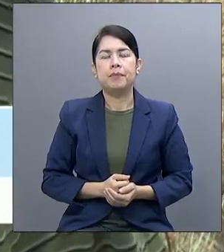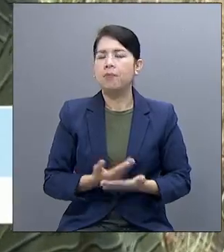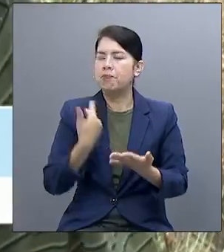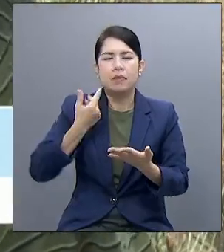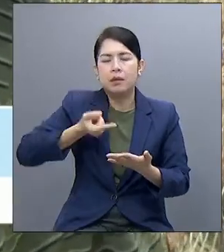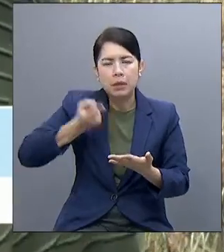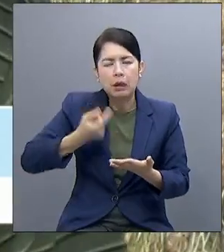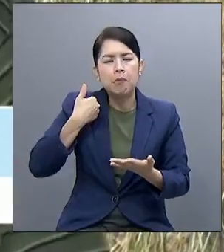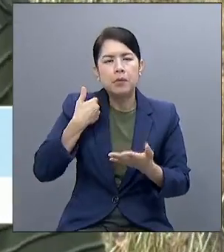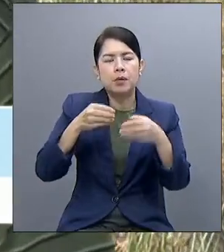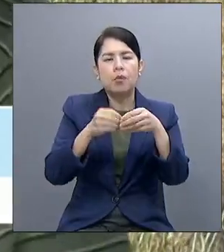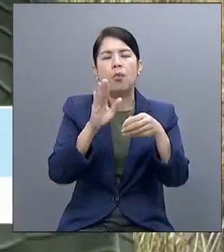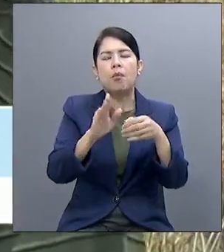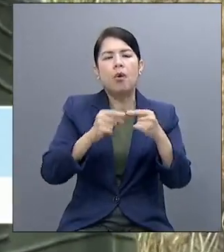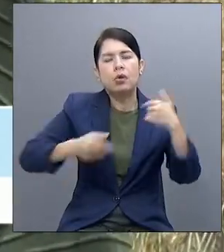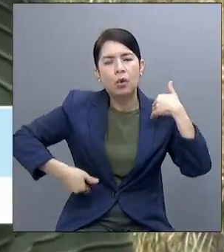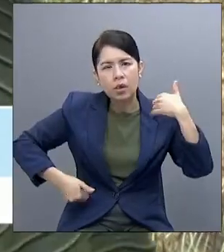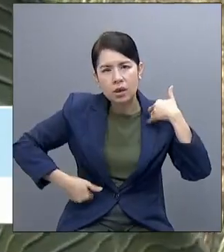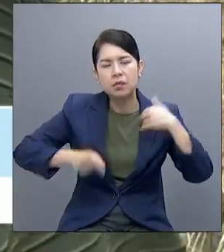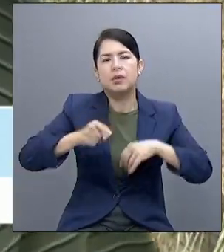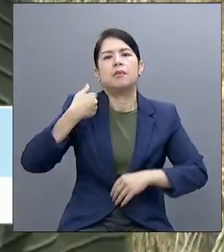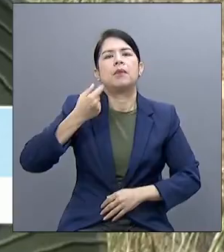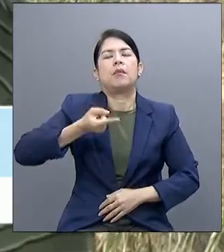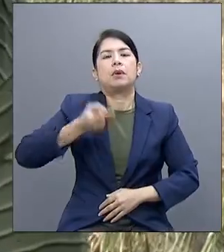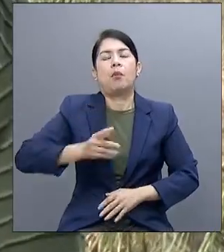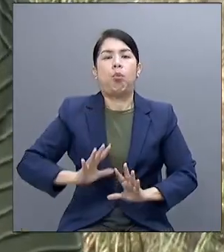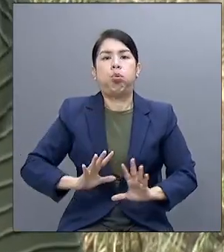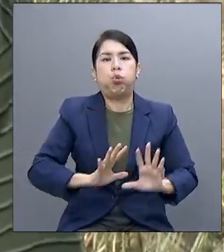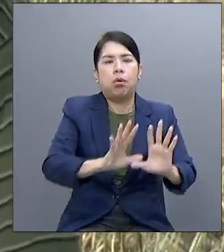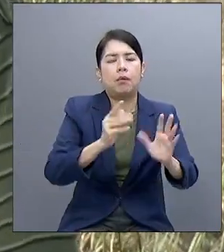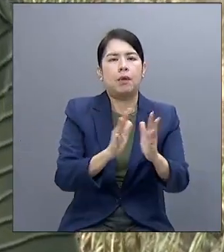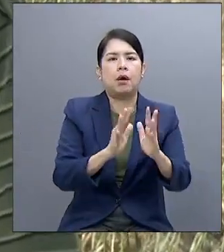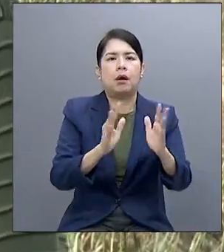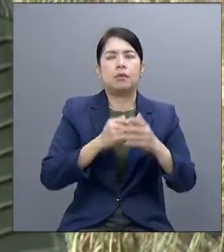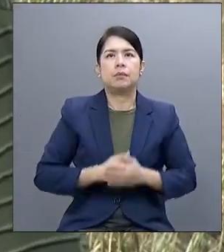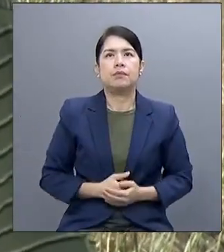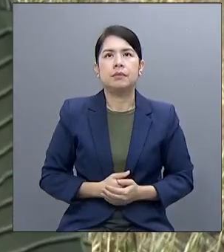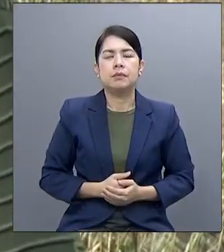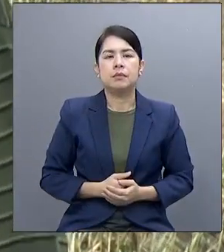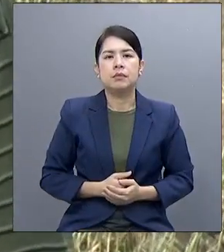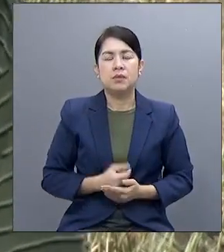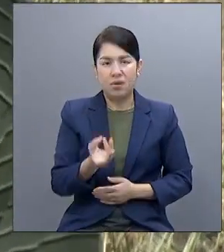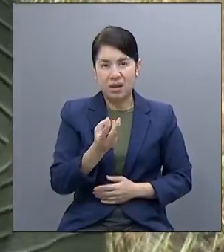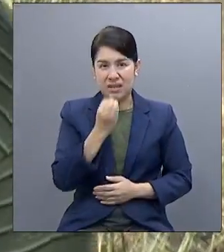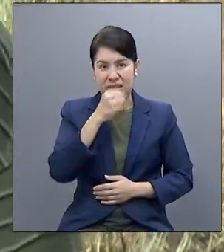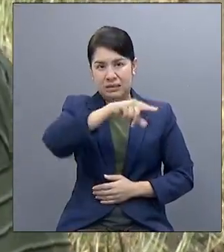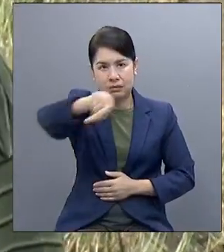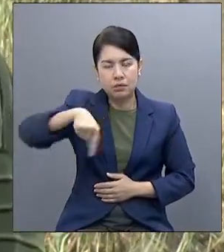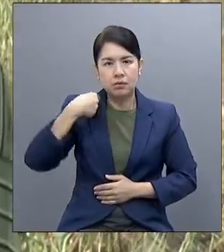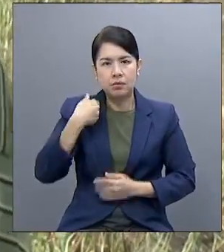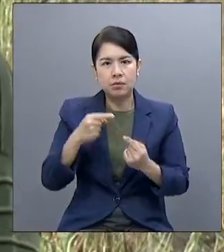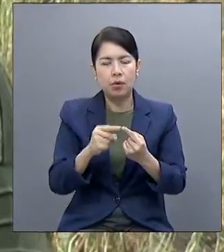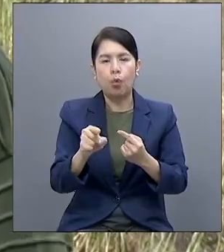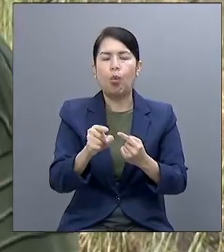ยากกันแน่ก็ออกมาเขาไม่อยากแน่ก็ออกมาแล้วคันมันลงหลายเด้ อื มันกินเขาดิเบิดหลายมันบ ่เออมันเขากินเขาไปหล